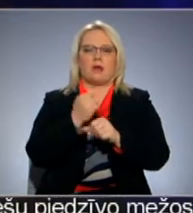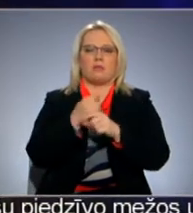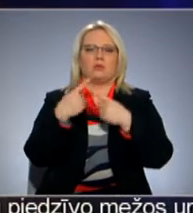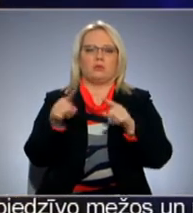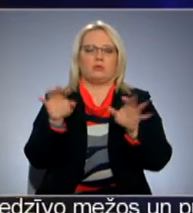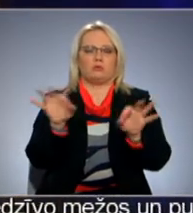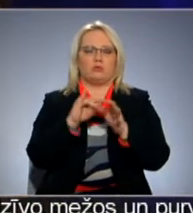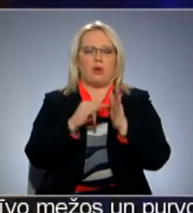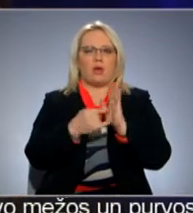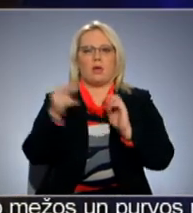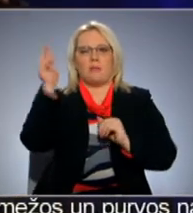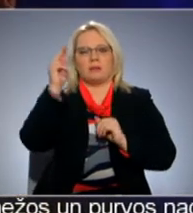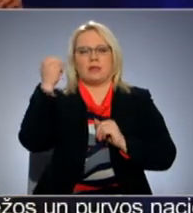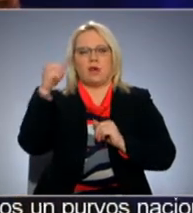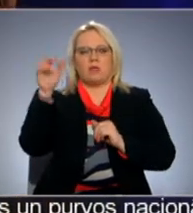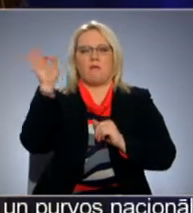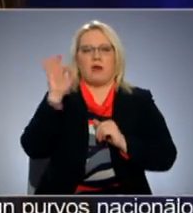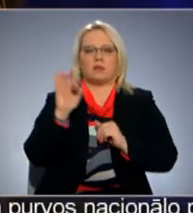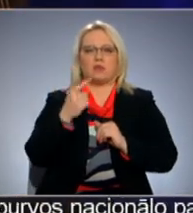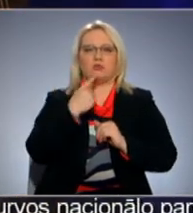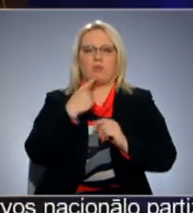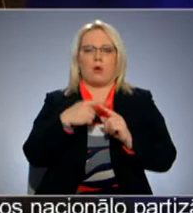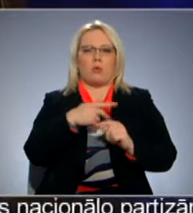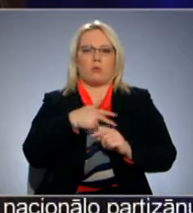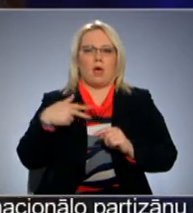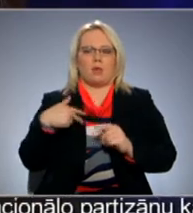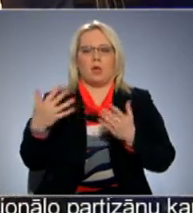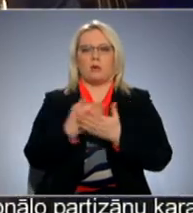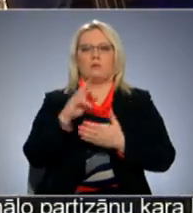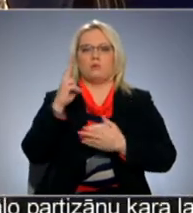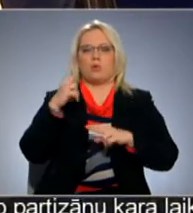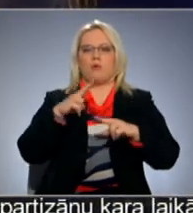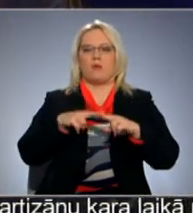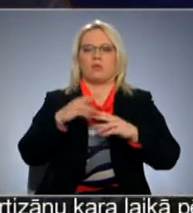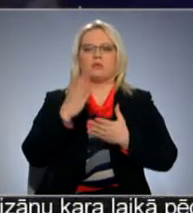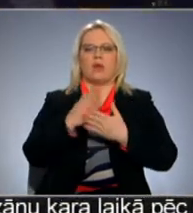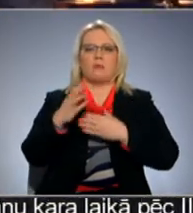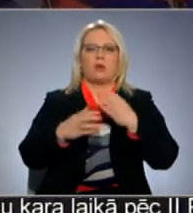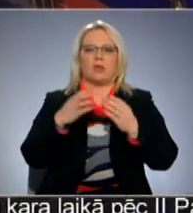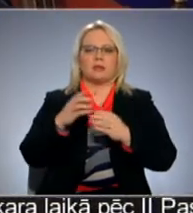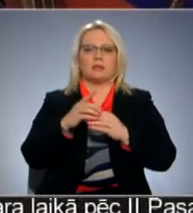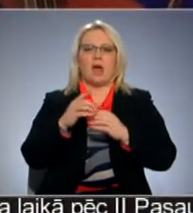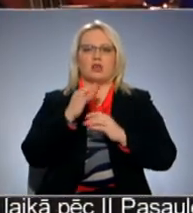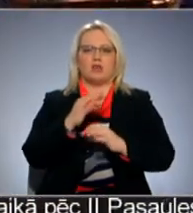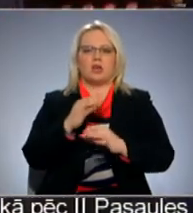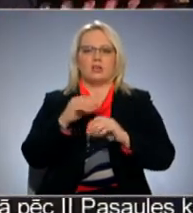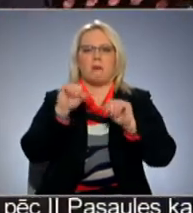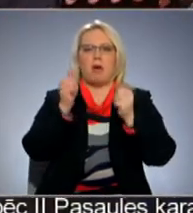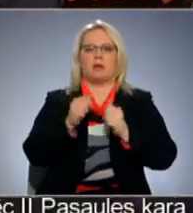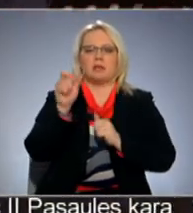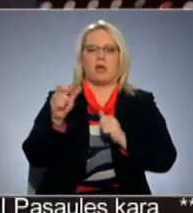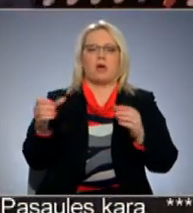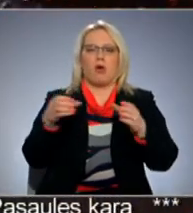Papildus izglītojies Igaunijā, Vācijā, Somijā un Dānijā. Ieguvis otro vietu starptautiskajā džeza mākslinieku konkursā Rīga Jazz